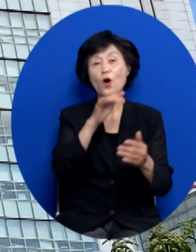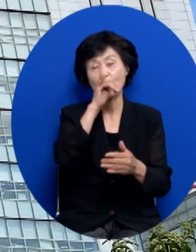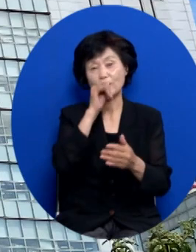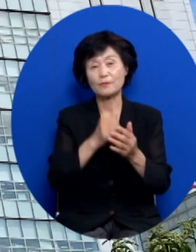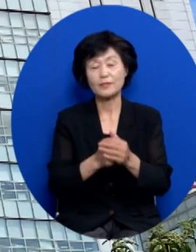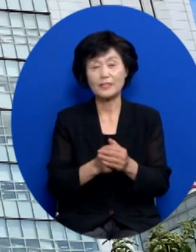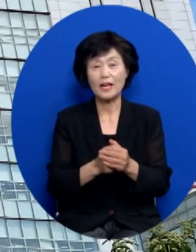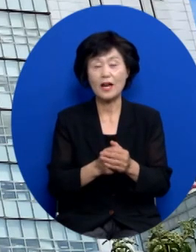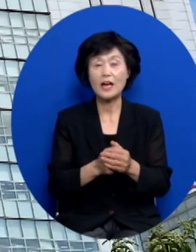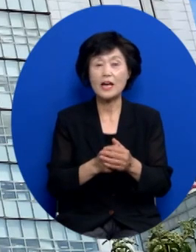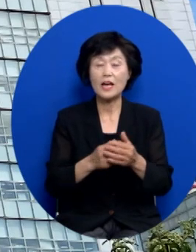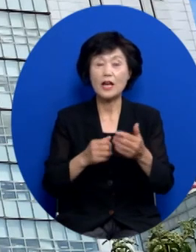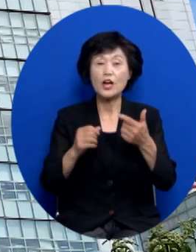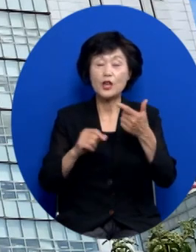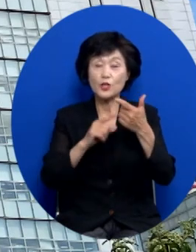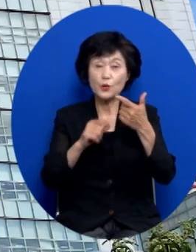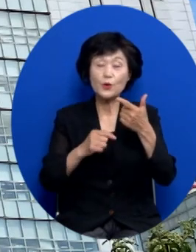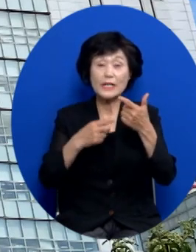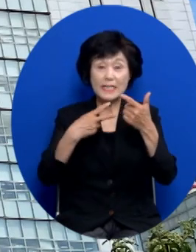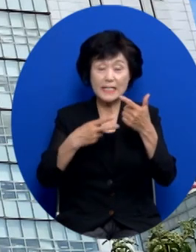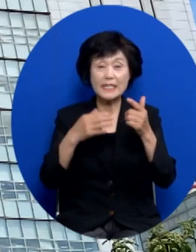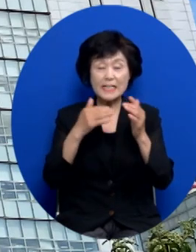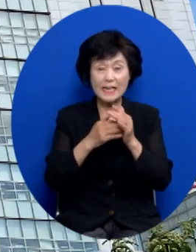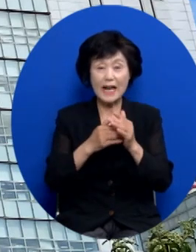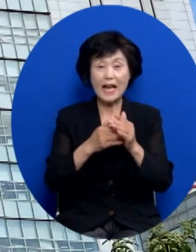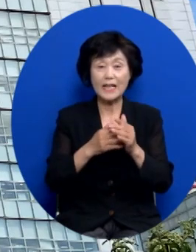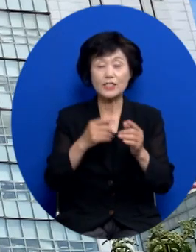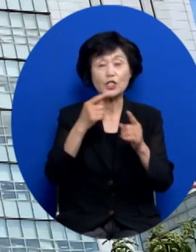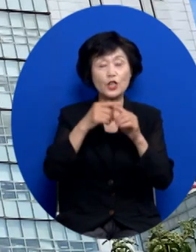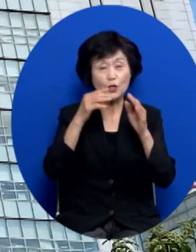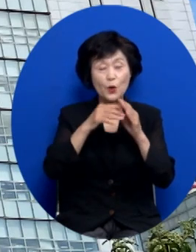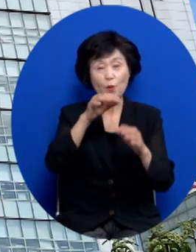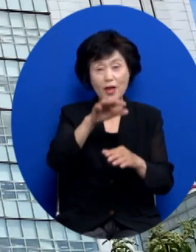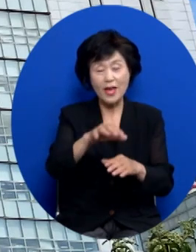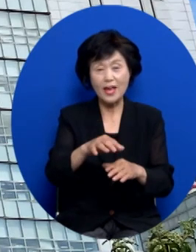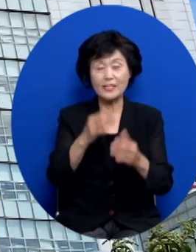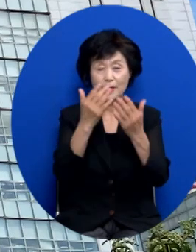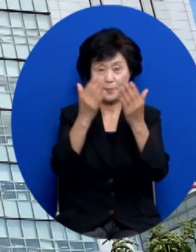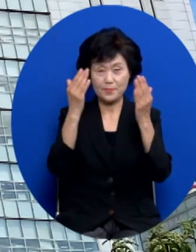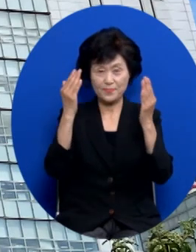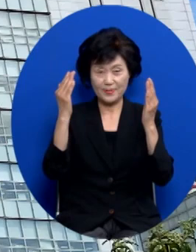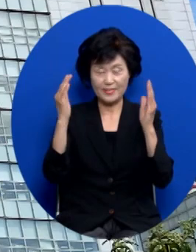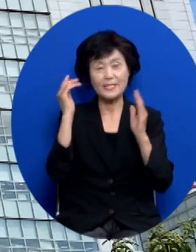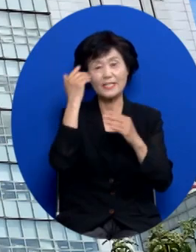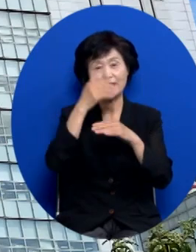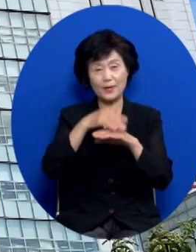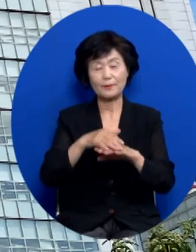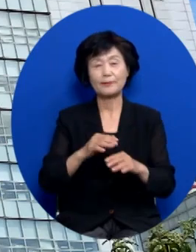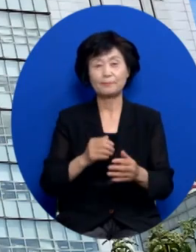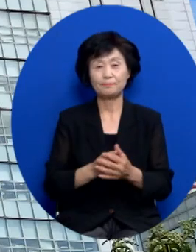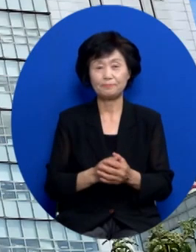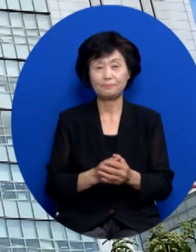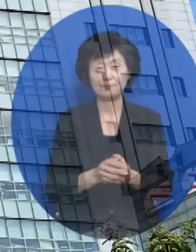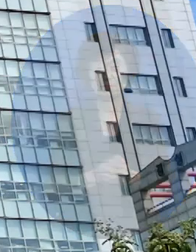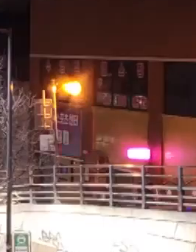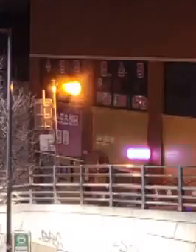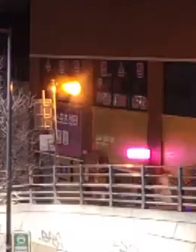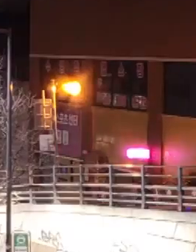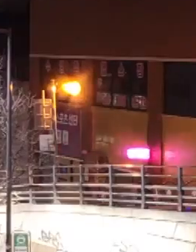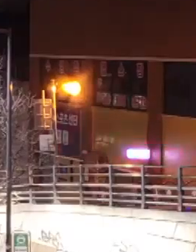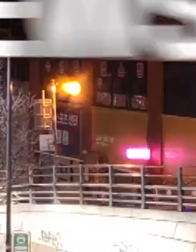전시회는 오는 2일까지 광림교회 본당 로비에서 진행됩니다. 지금까지 오늘의 주요 단신이었습니다.